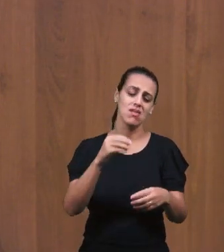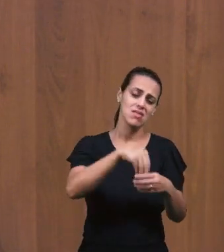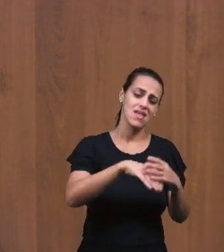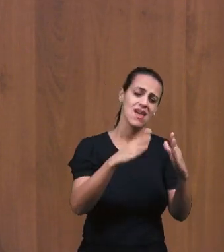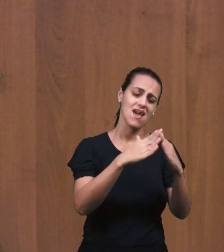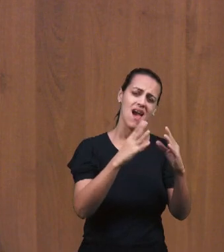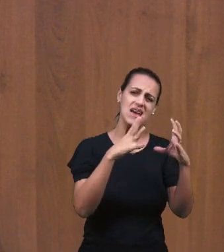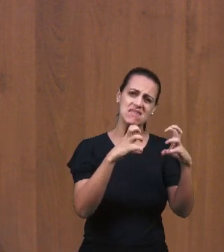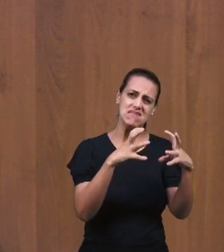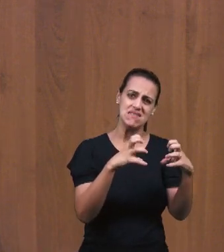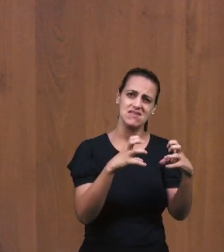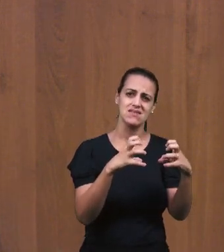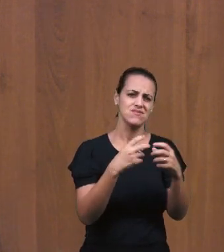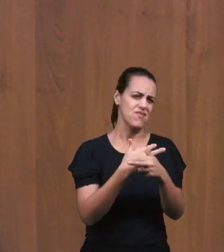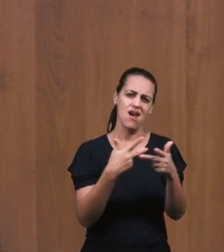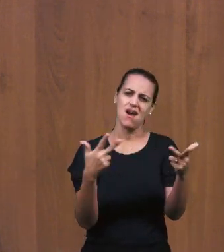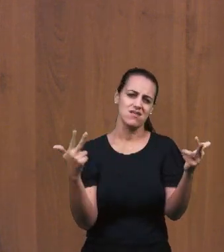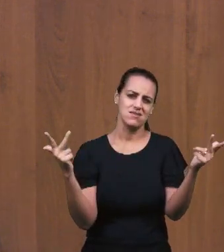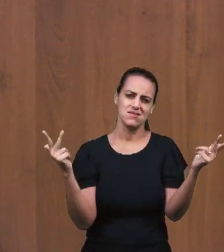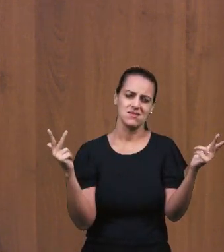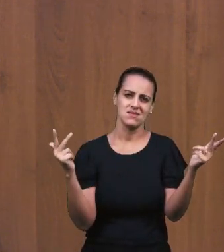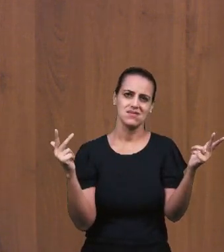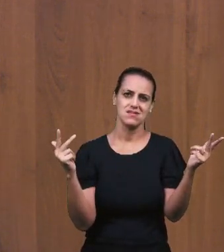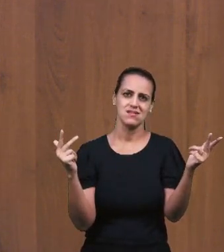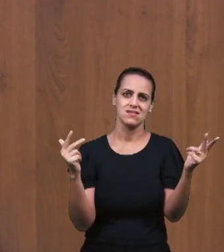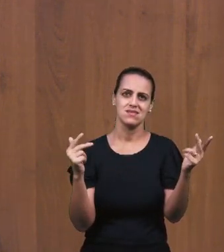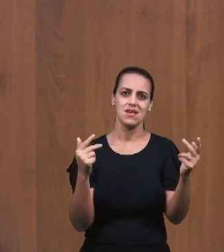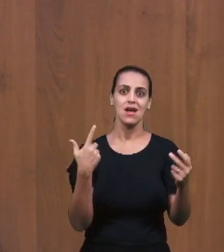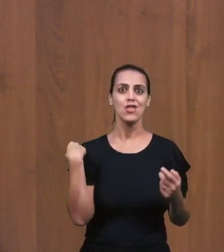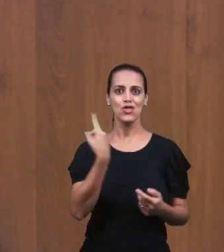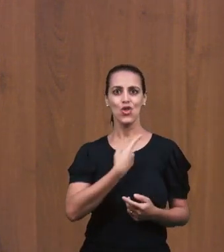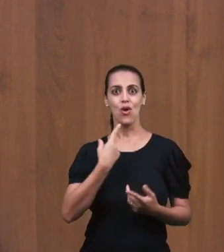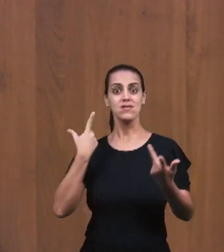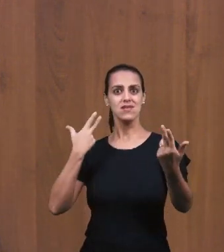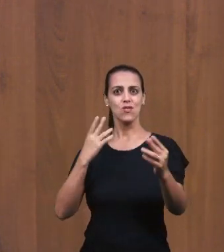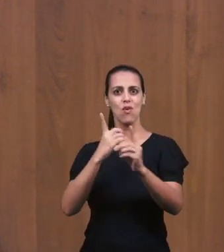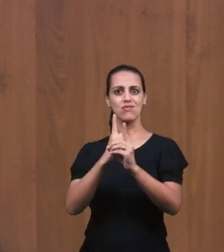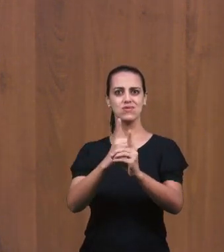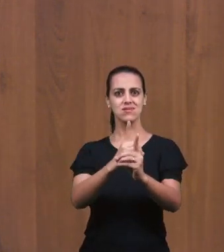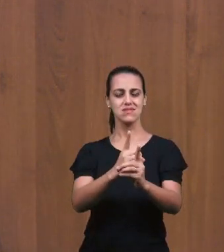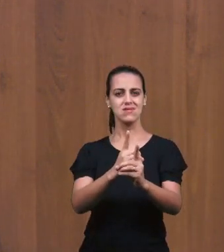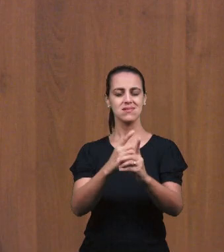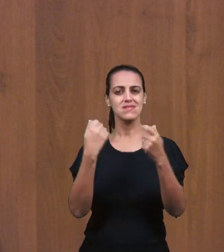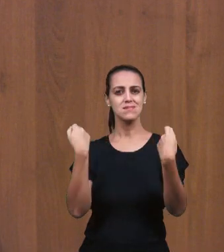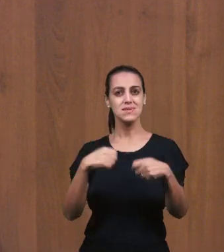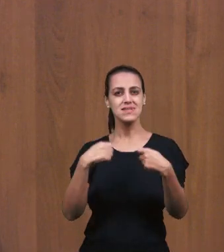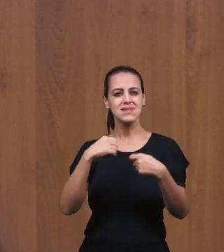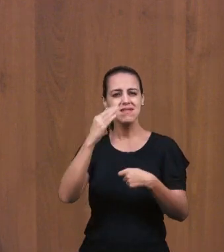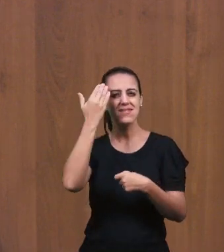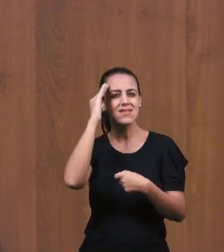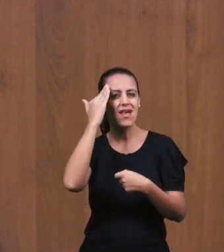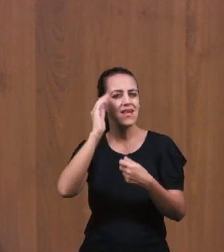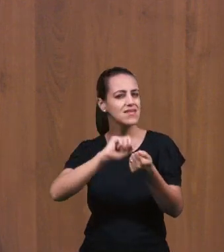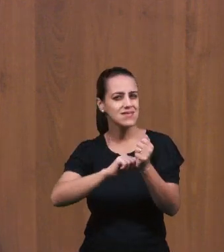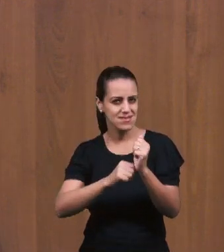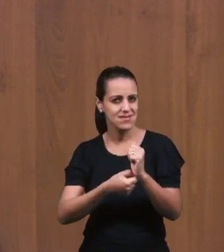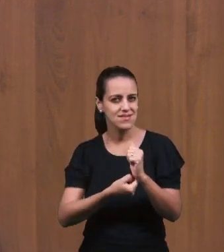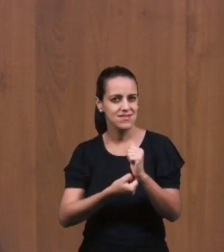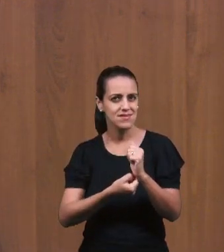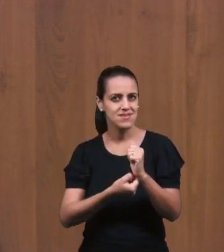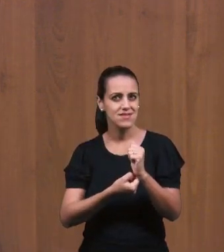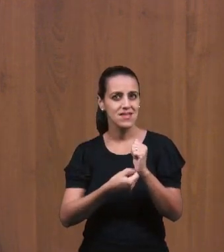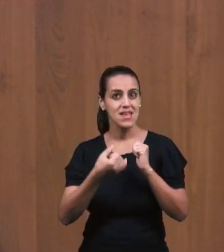confusions dans la maison et d'autres choses. Mais ainsi comme les disciples, nous aussi, Nous avons besoin de comprendre ce mystère.